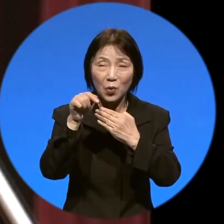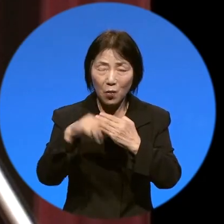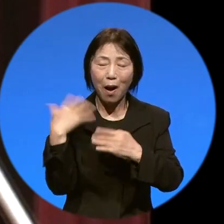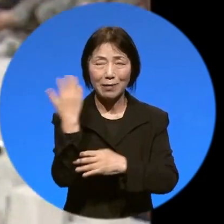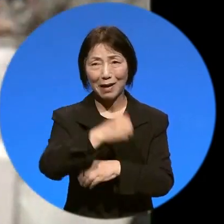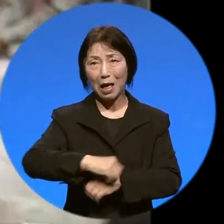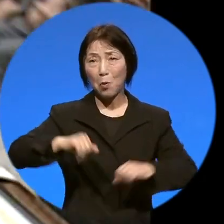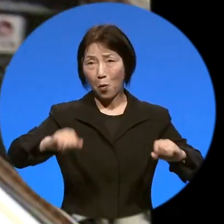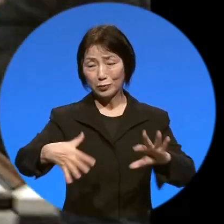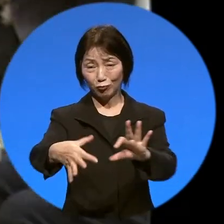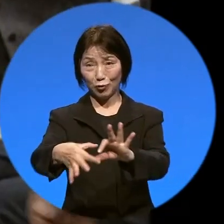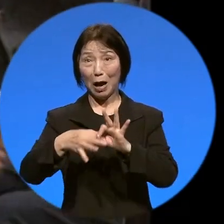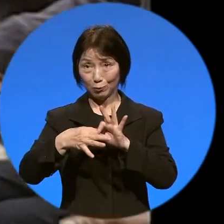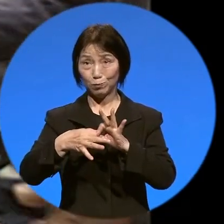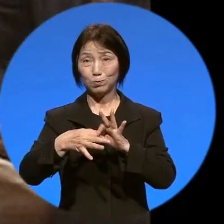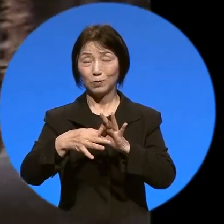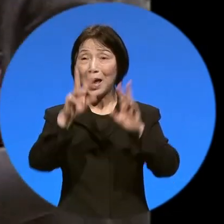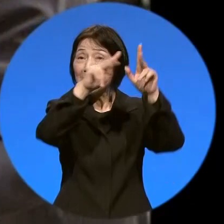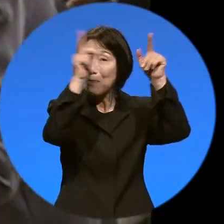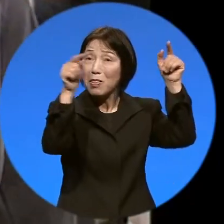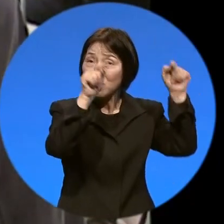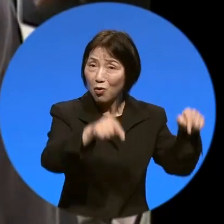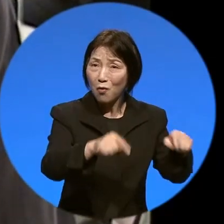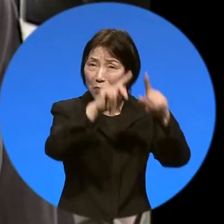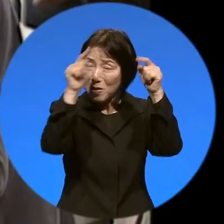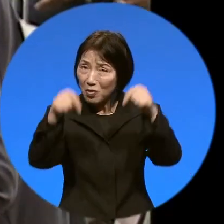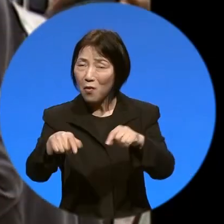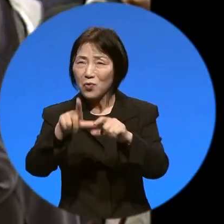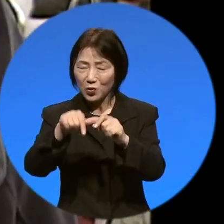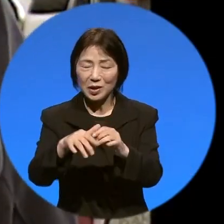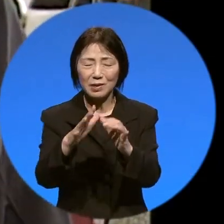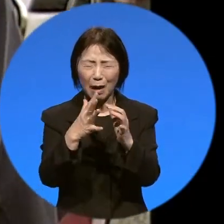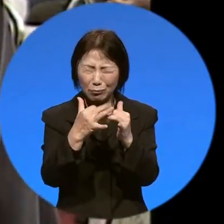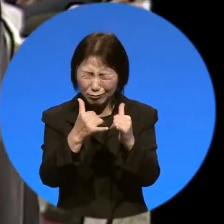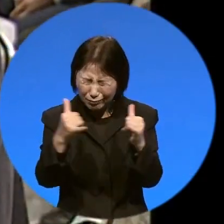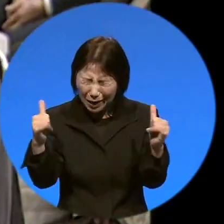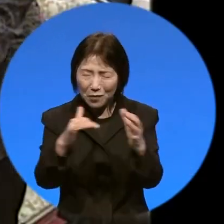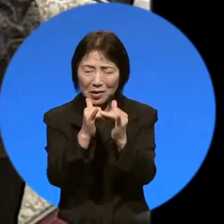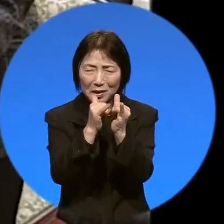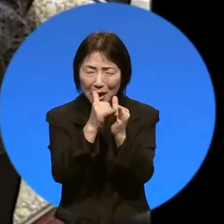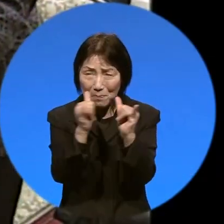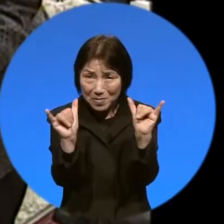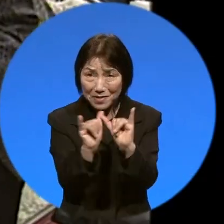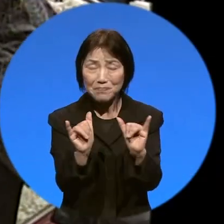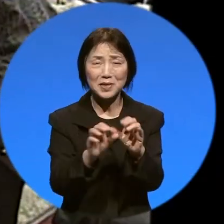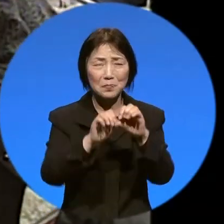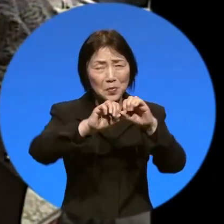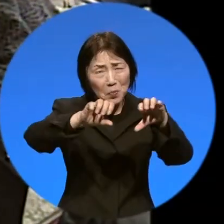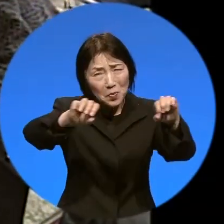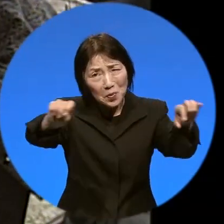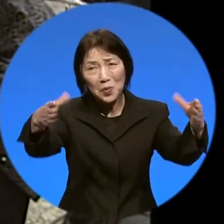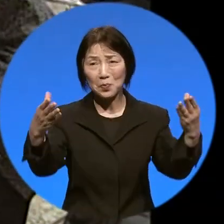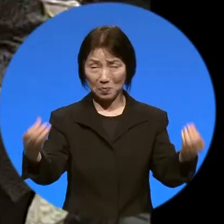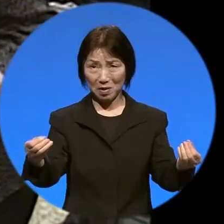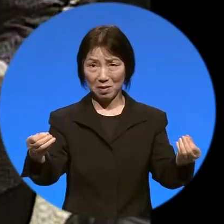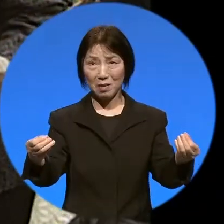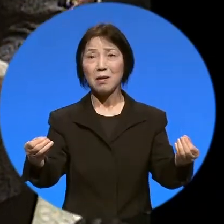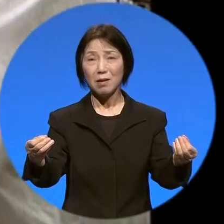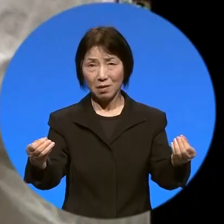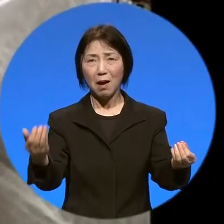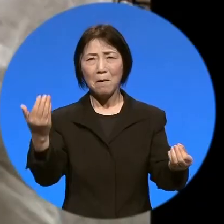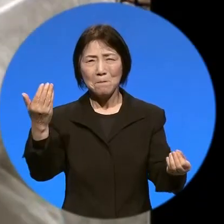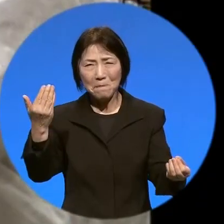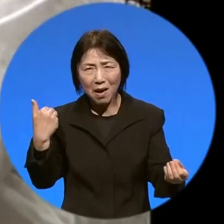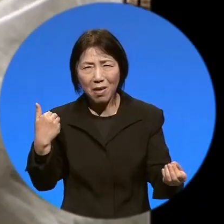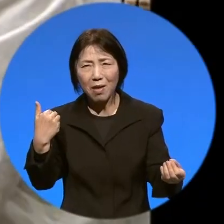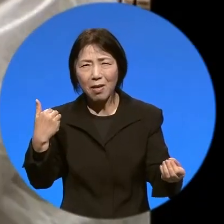につながると、イベントなどを通して多くの県民に呼びかけました。 今まで育てる